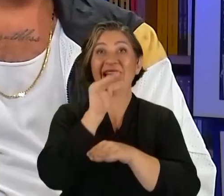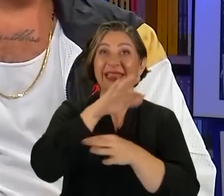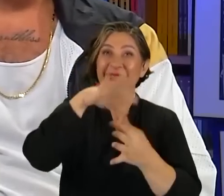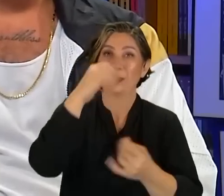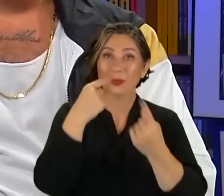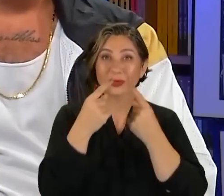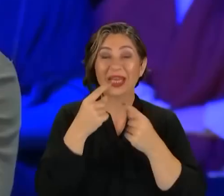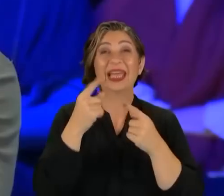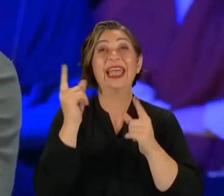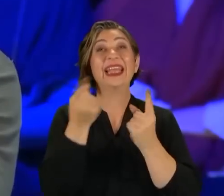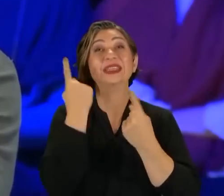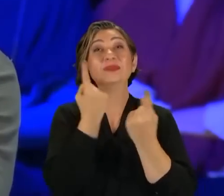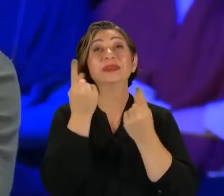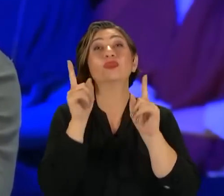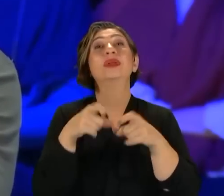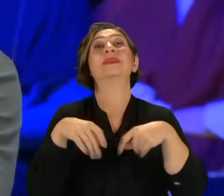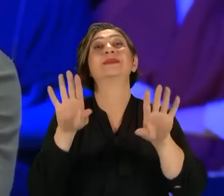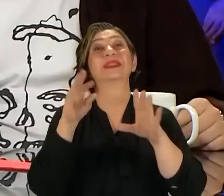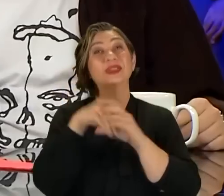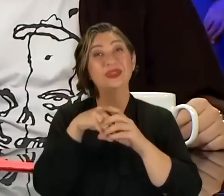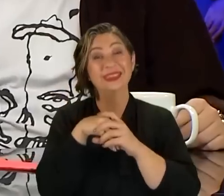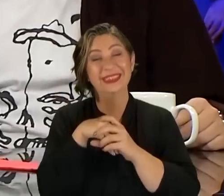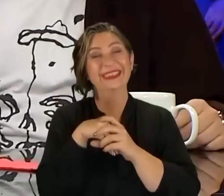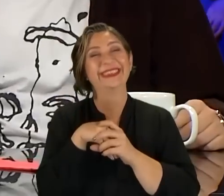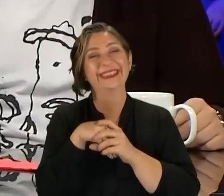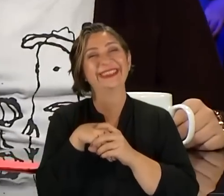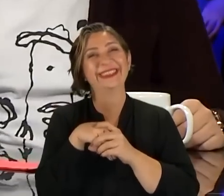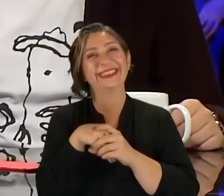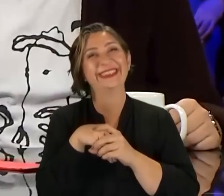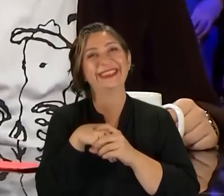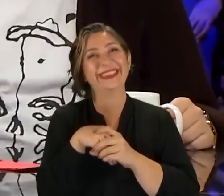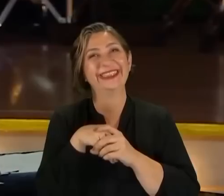hayatlarınızdan bahsettik. İlginç hiçbir şey bulamadığımız için.